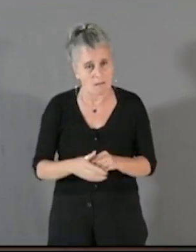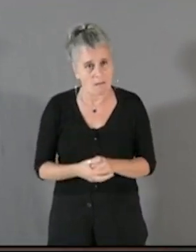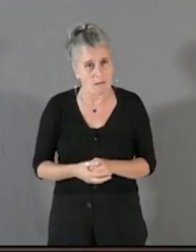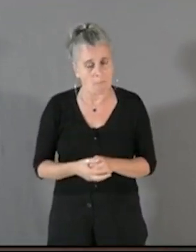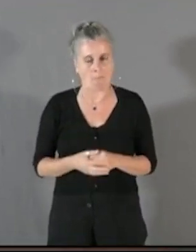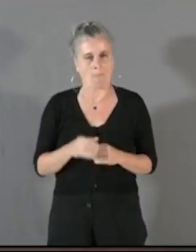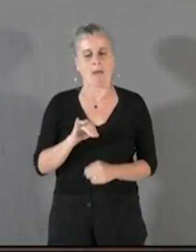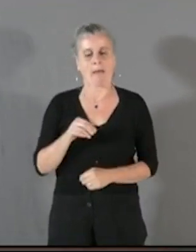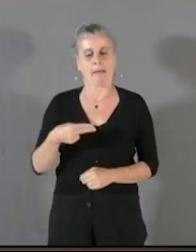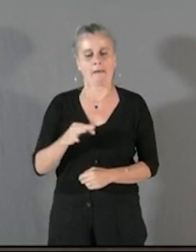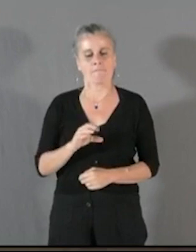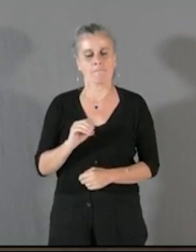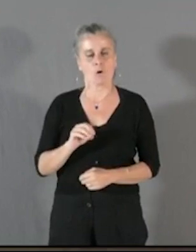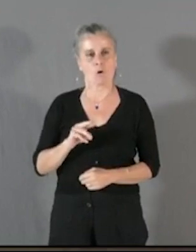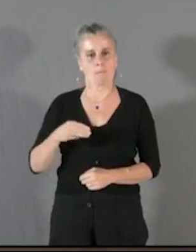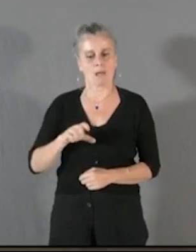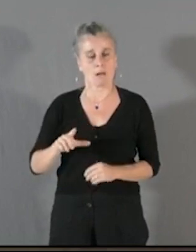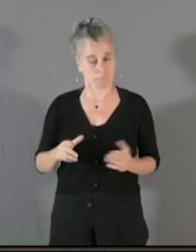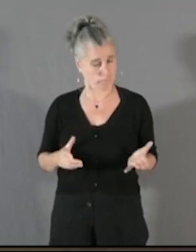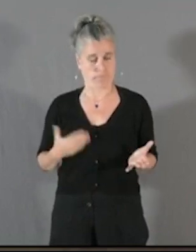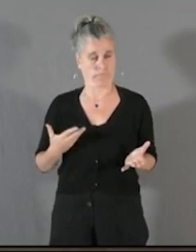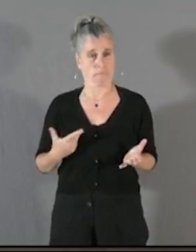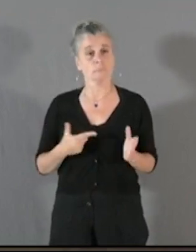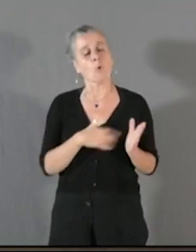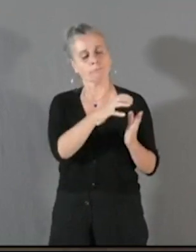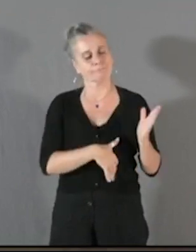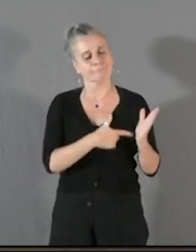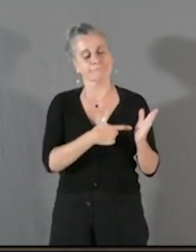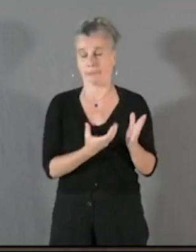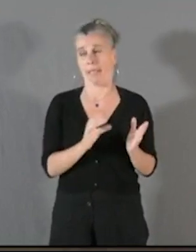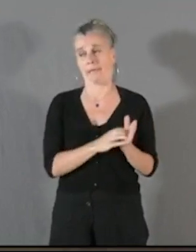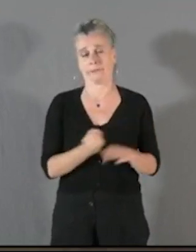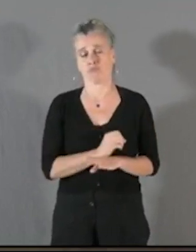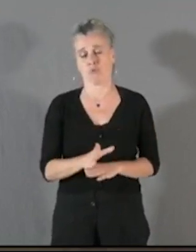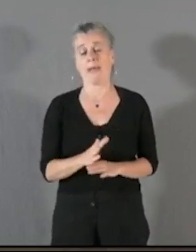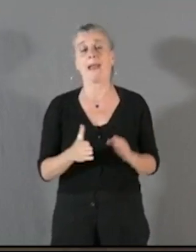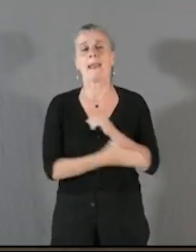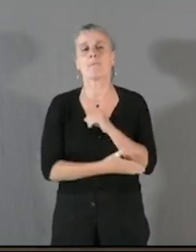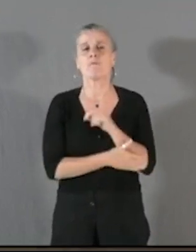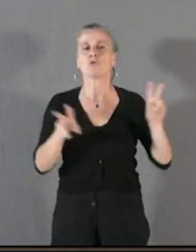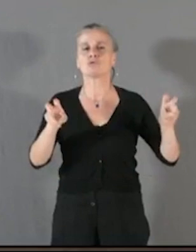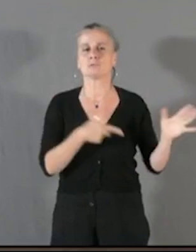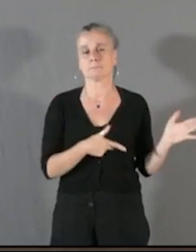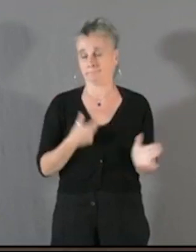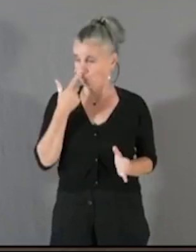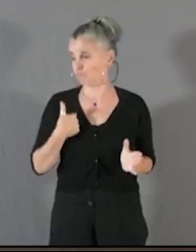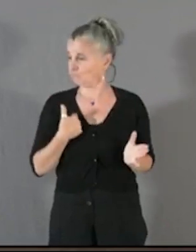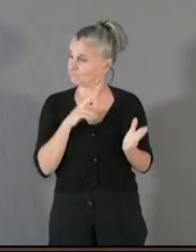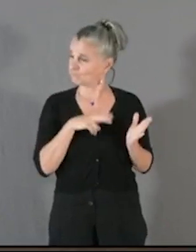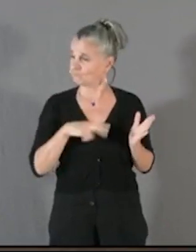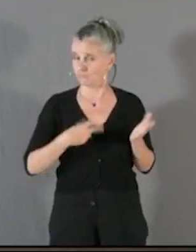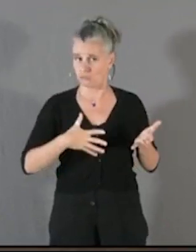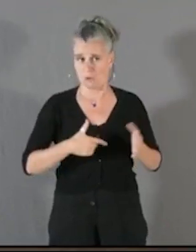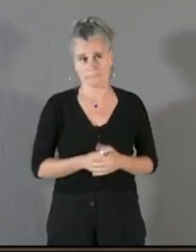à l'article consacré par la Provence. Vous voyez que j'ai des références au-dessus de tout soupçon. Sur ce sujet, un article qui a été publié il y